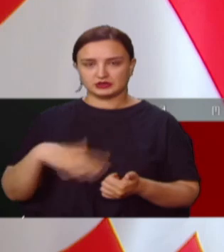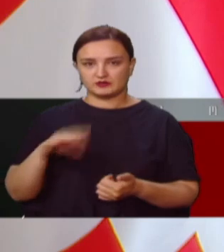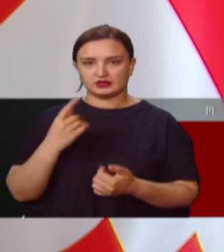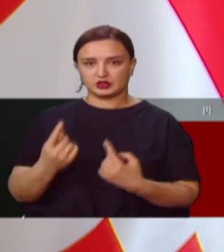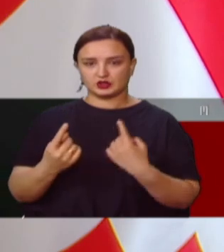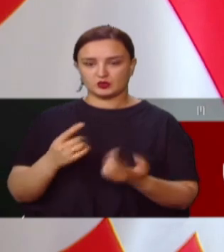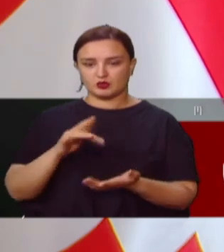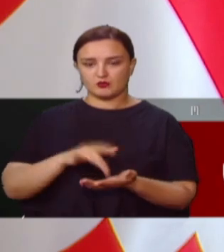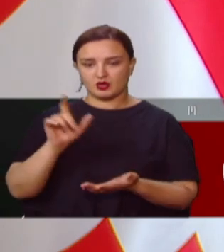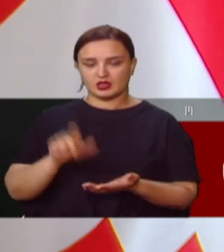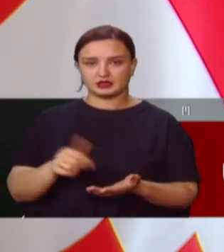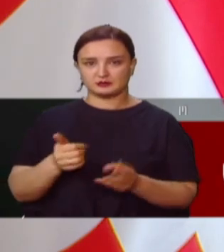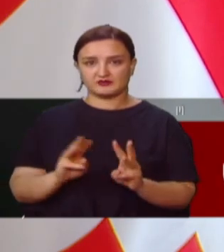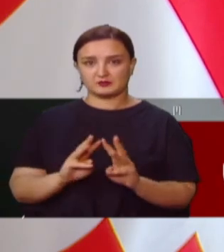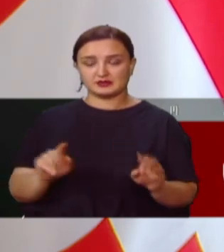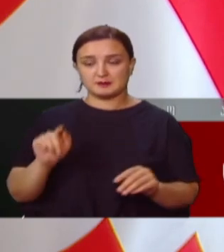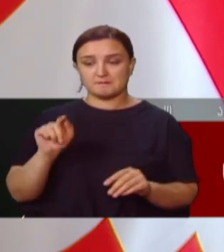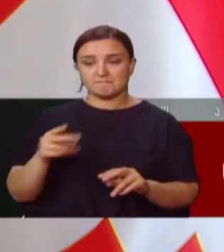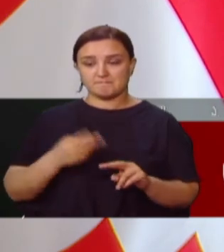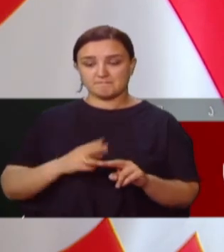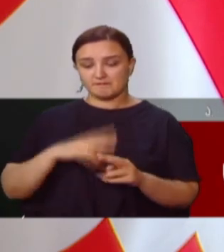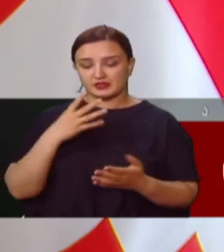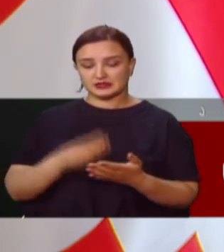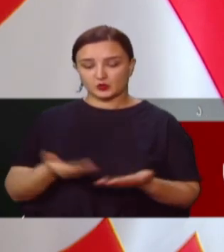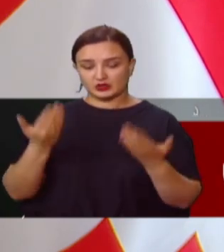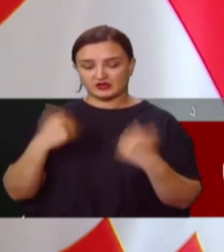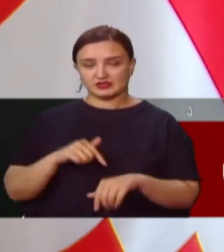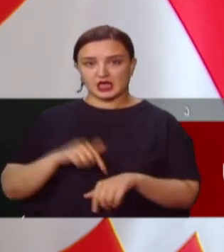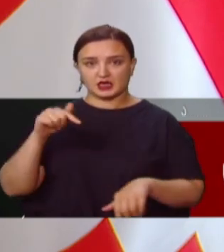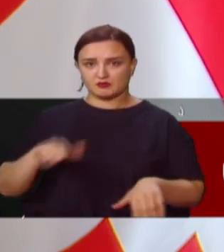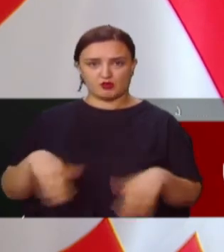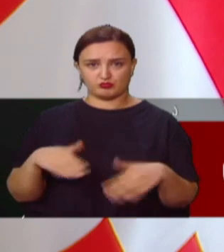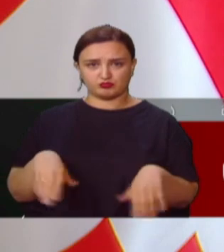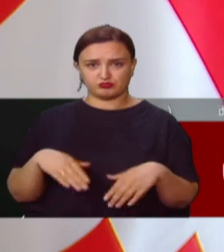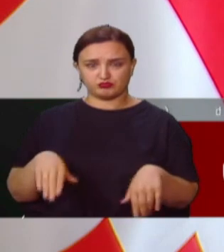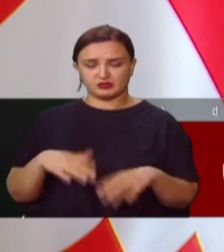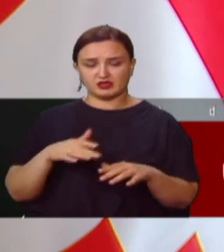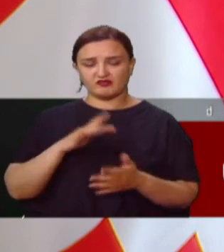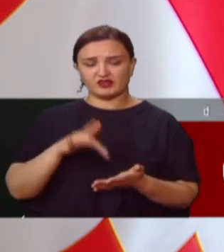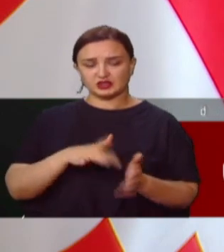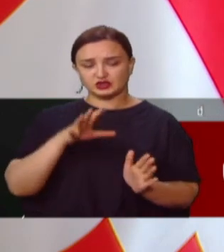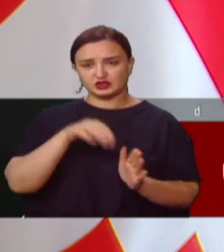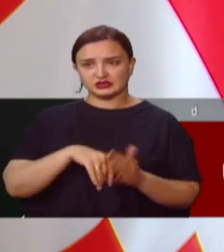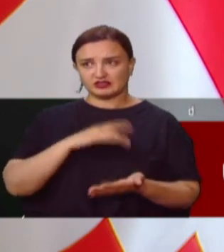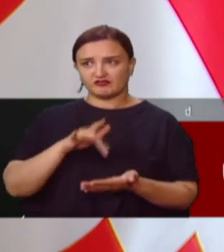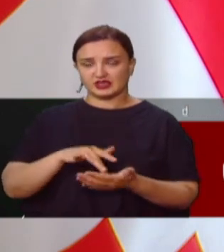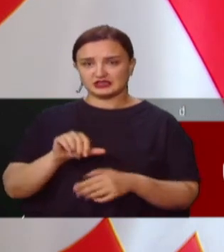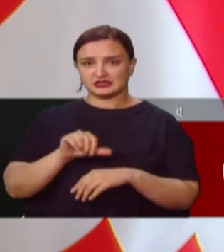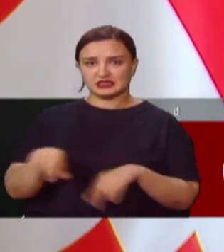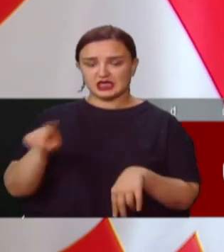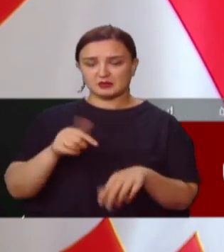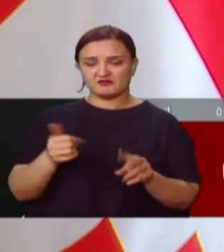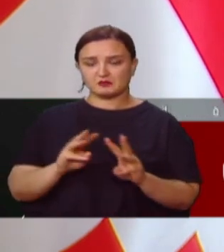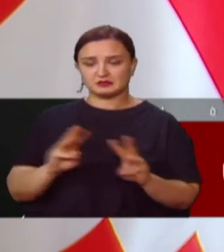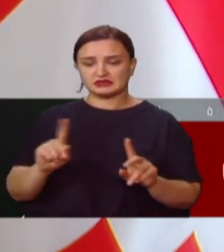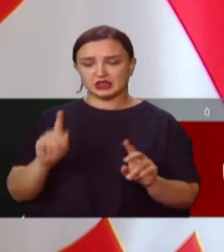თითოეული მოქალაქის პრემიერ-მინისტრი. მას ეს აღქმა საკუთარ თავზე არ აქვს, აღარაფერს ვამბობ ქვეყნის შიგნით და ქვეყნის გარეთ მის ჭვალებში